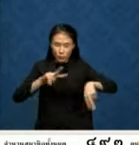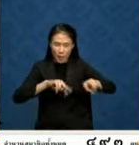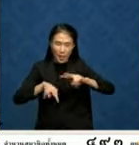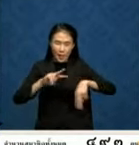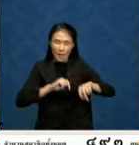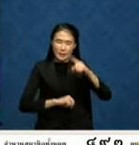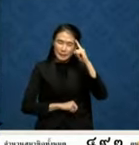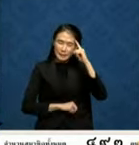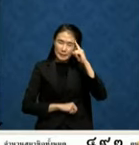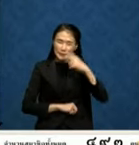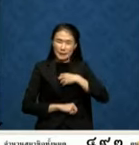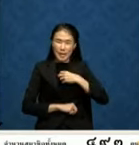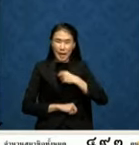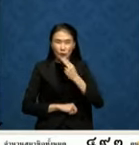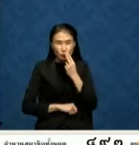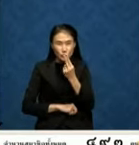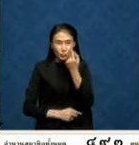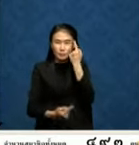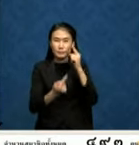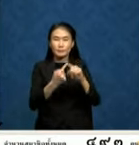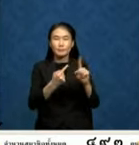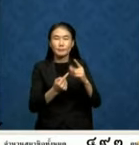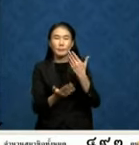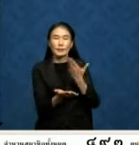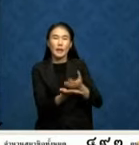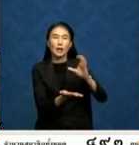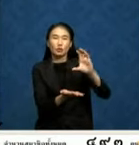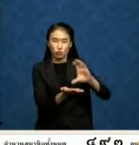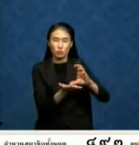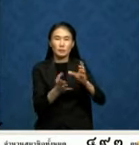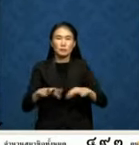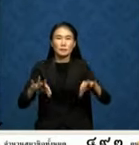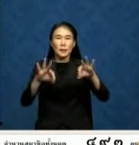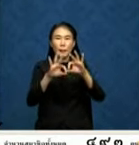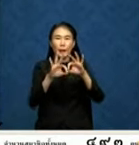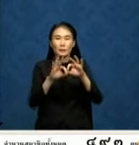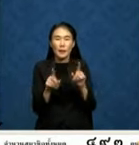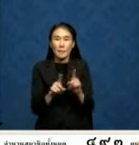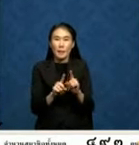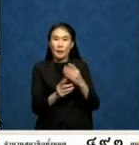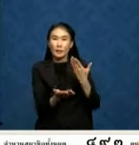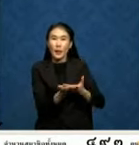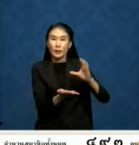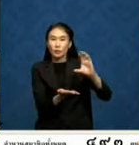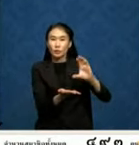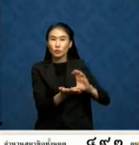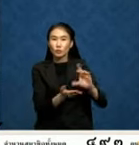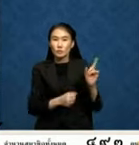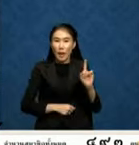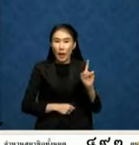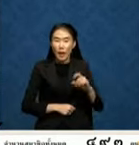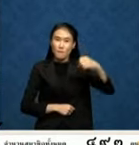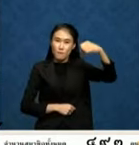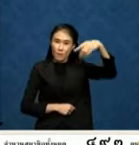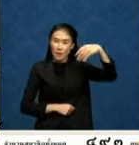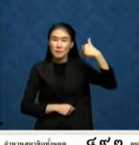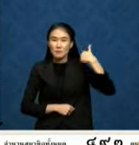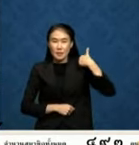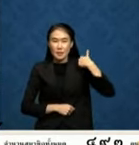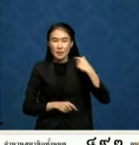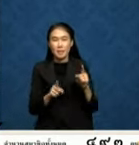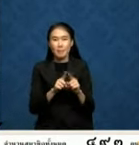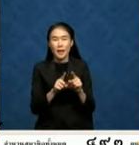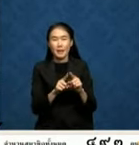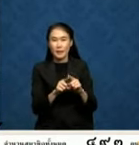จะมองถึงต้นทุนส่วนหลักนะครับที่เป็นต้นทุนของค่าไฟนะครับก็คือเรื่องของเชื้อ